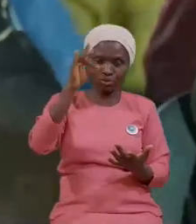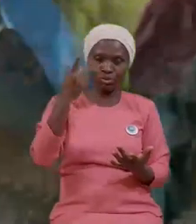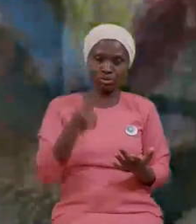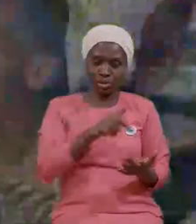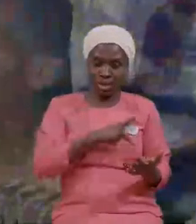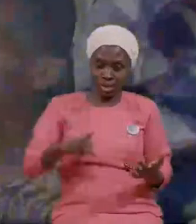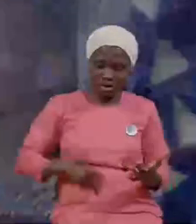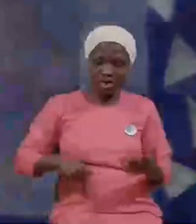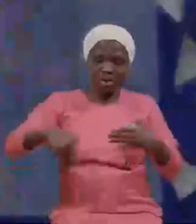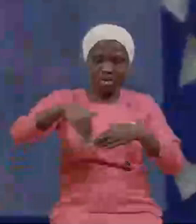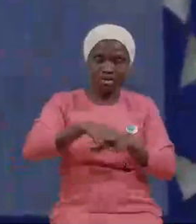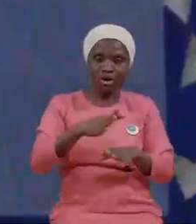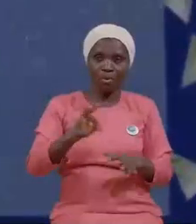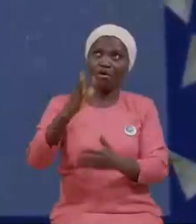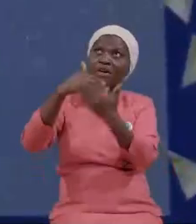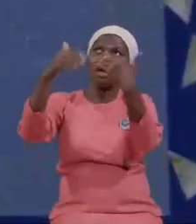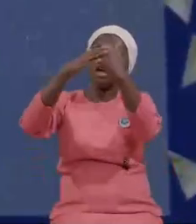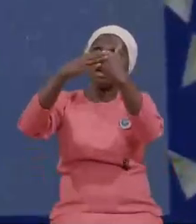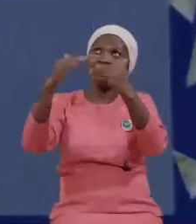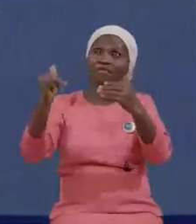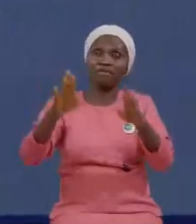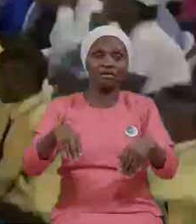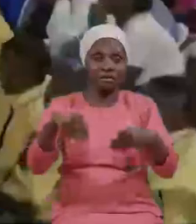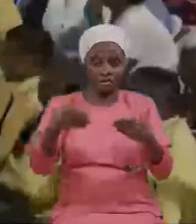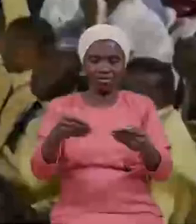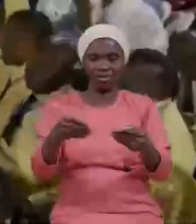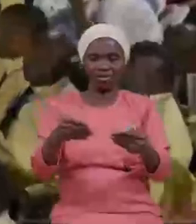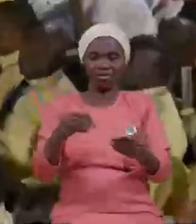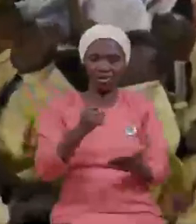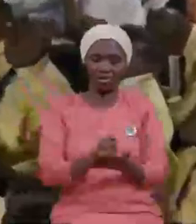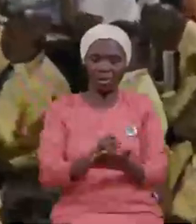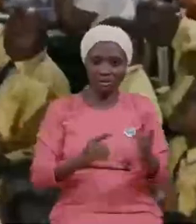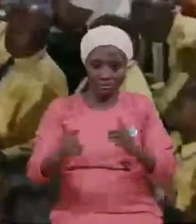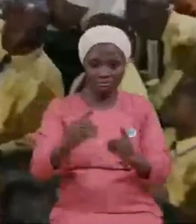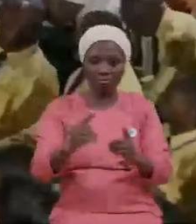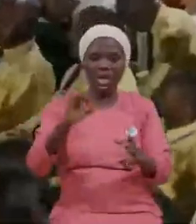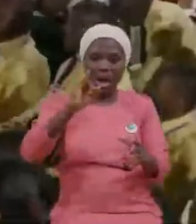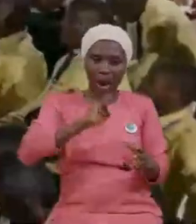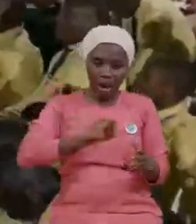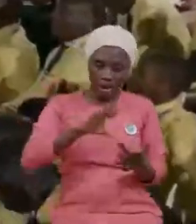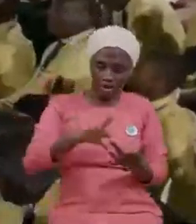Je choisis le royaume de Dieu pour les provisions.